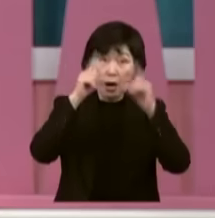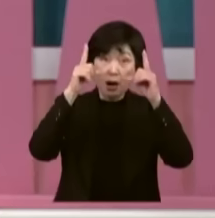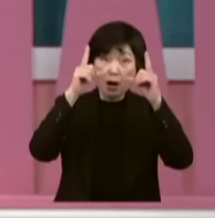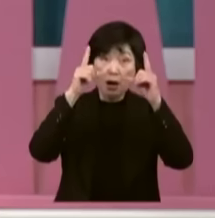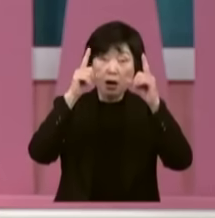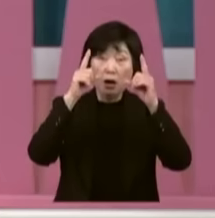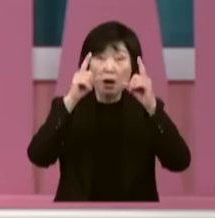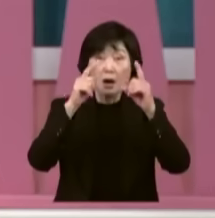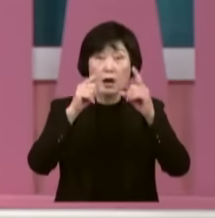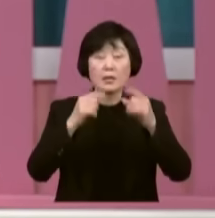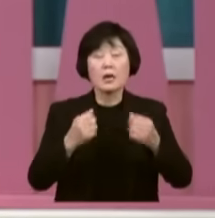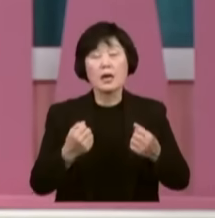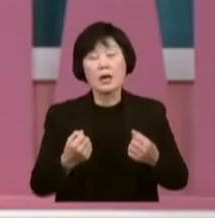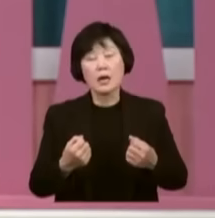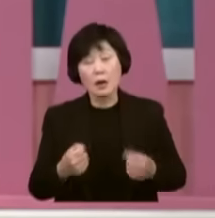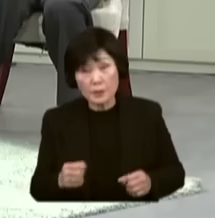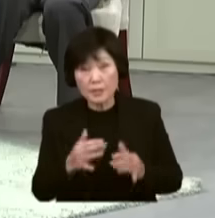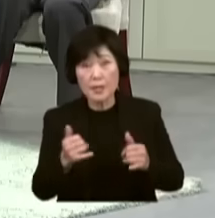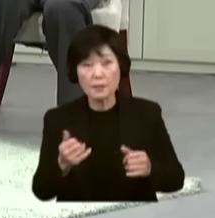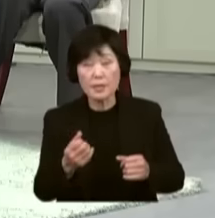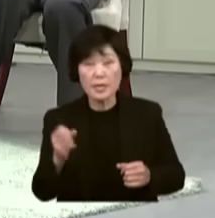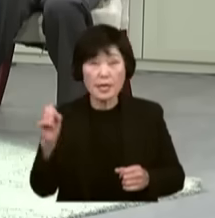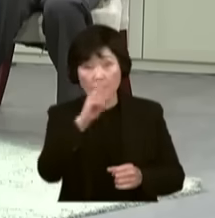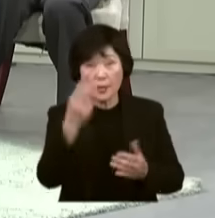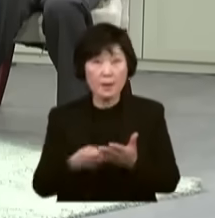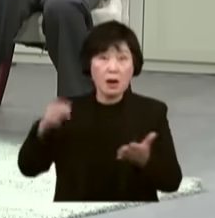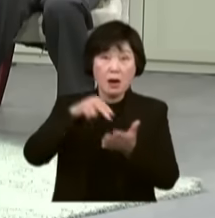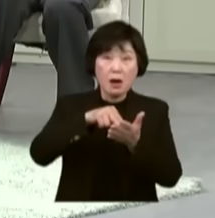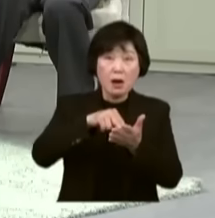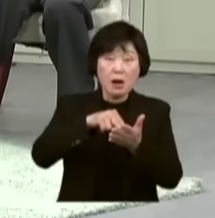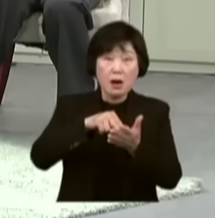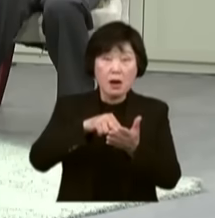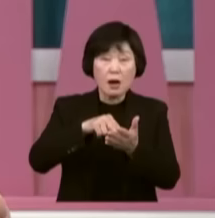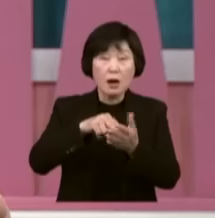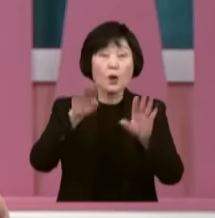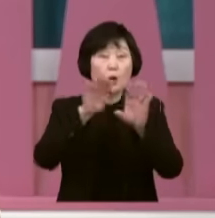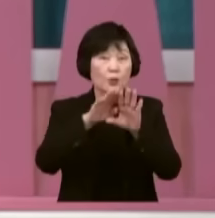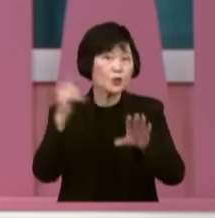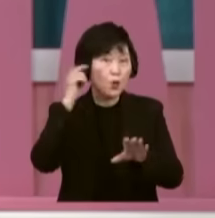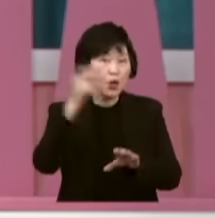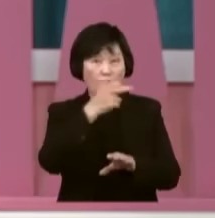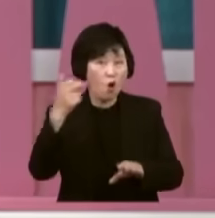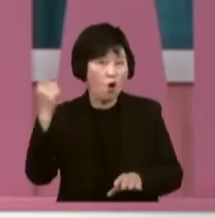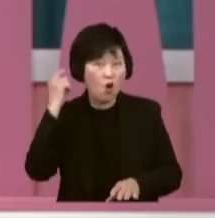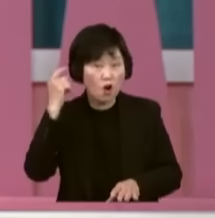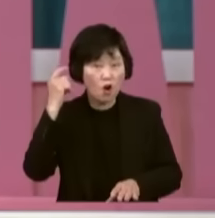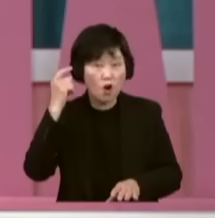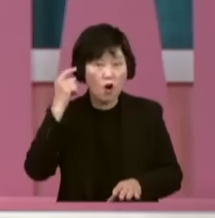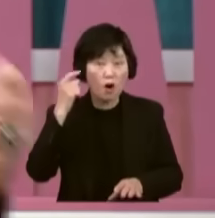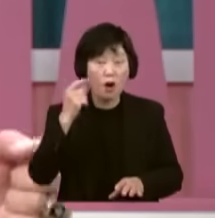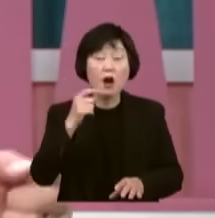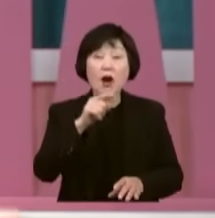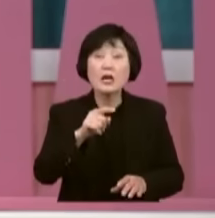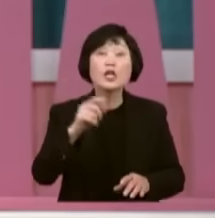그 힘없는 사람이 벌떡 일어났어. 내가 그 문 소리가 무슨 소리인 줄 알았어. 뭐요? 냉동실